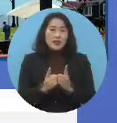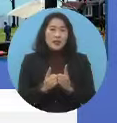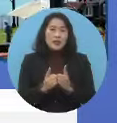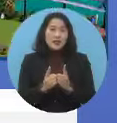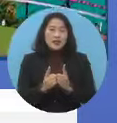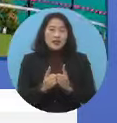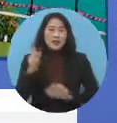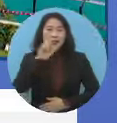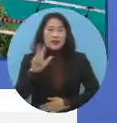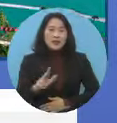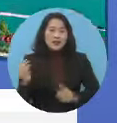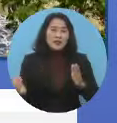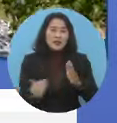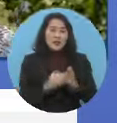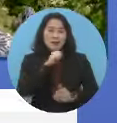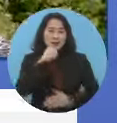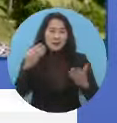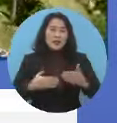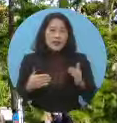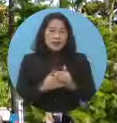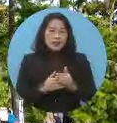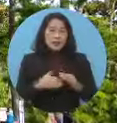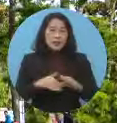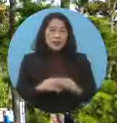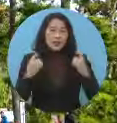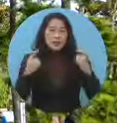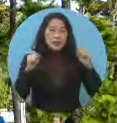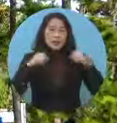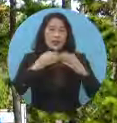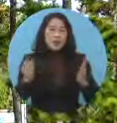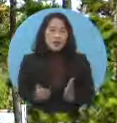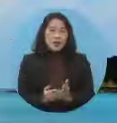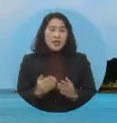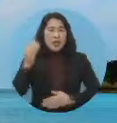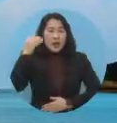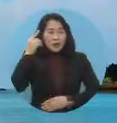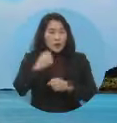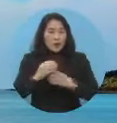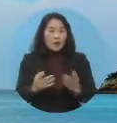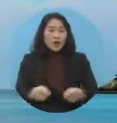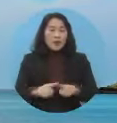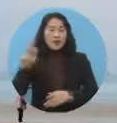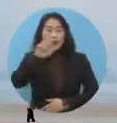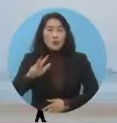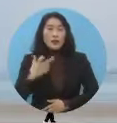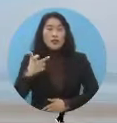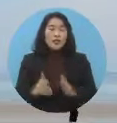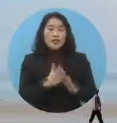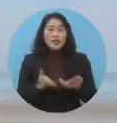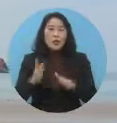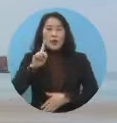관광 발전 지수에서 전국 최고 등급을 받았습니다 문화체육관광부가 한국문화관광연구원 과 함께 전국